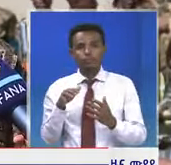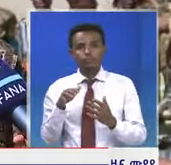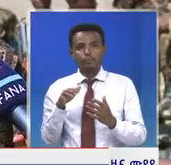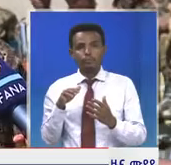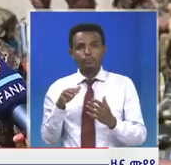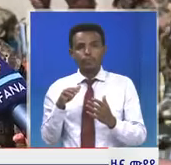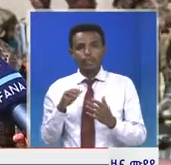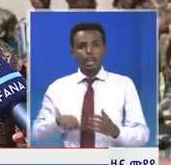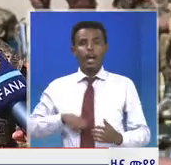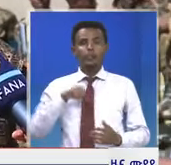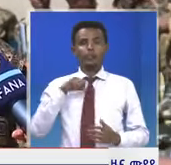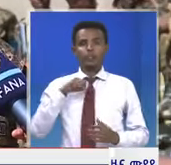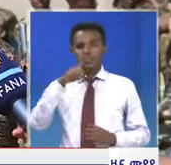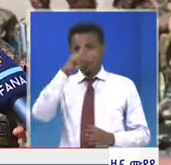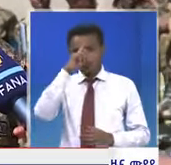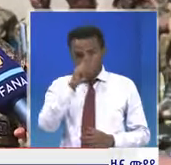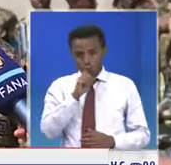አኩሪ ጀግኖች